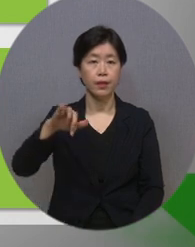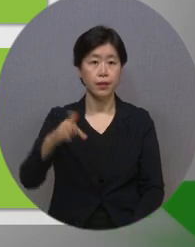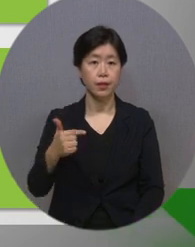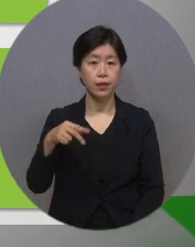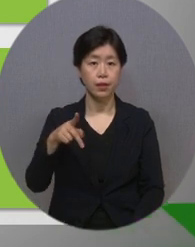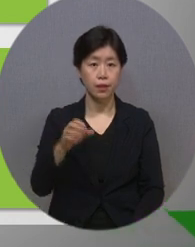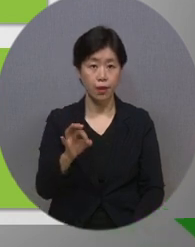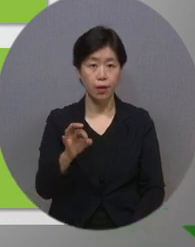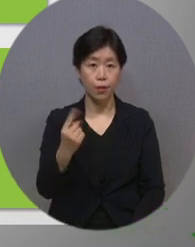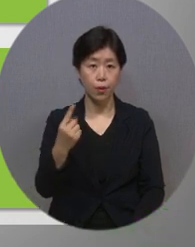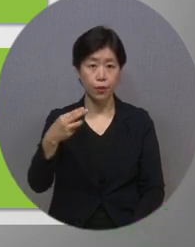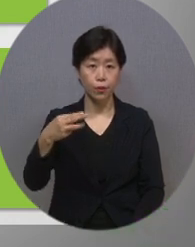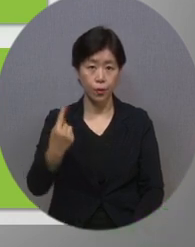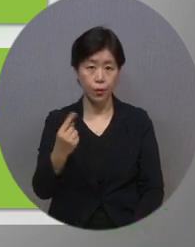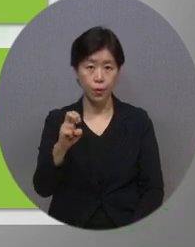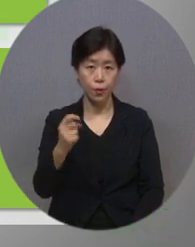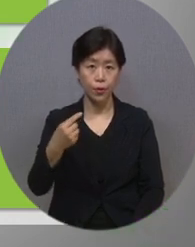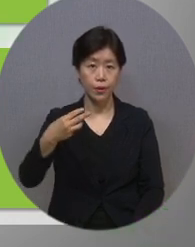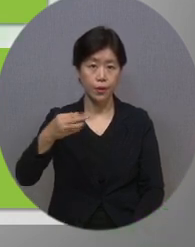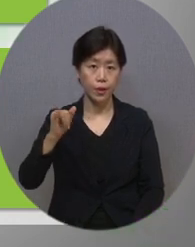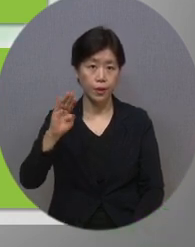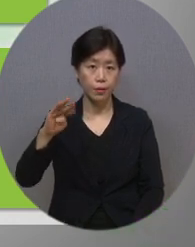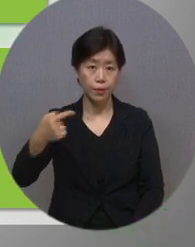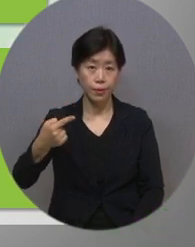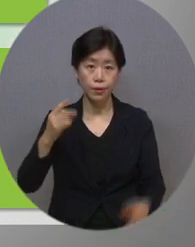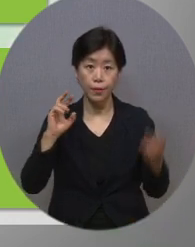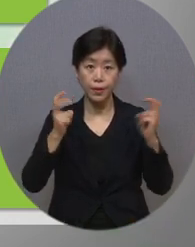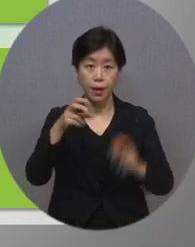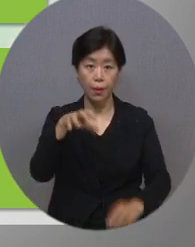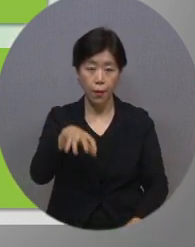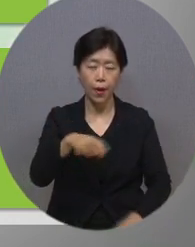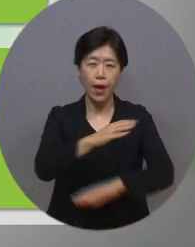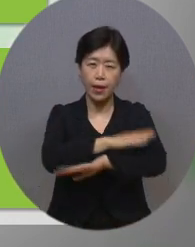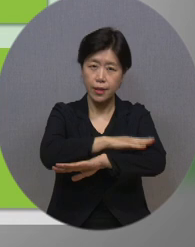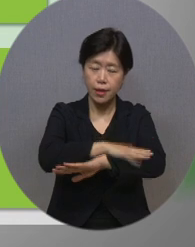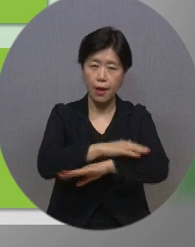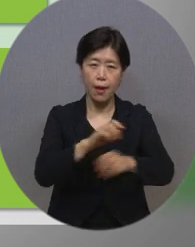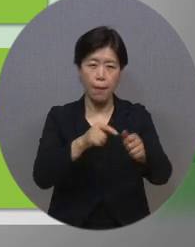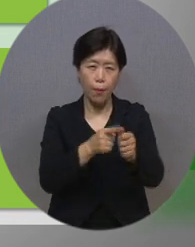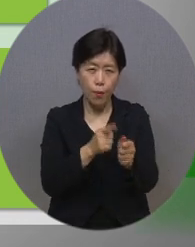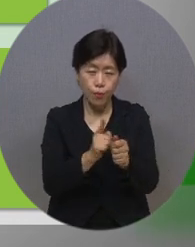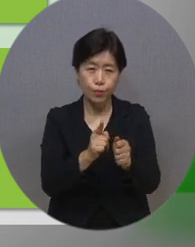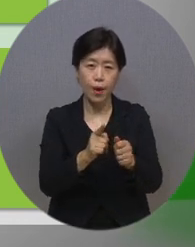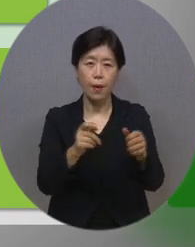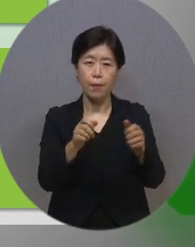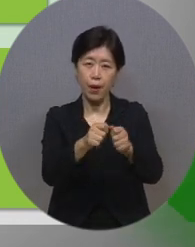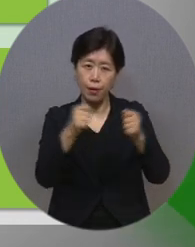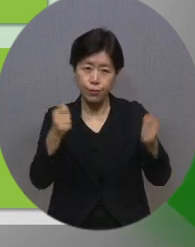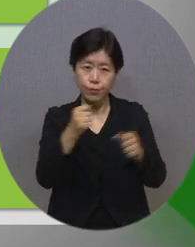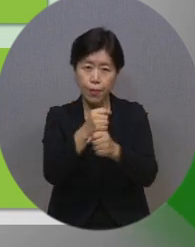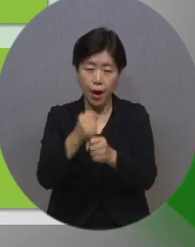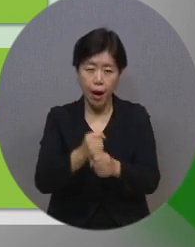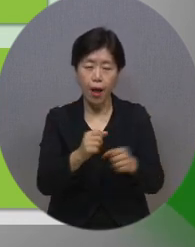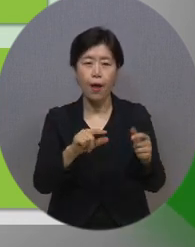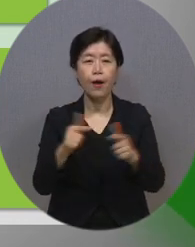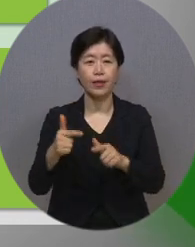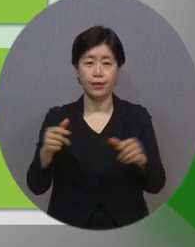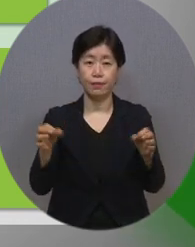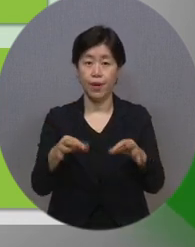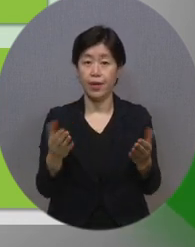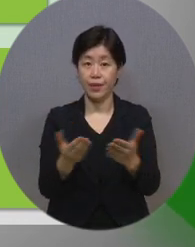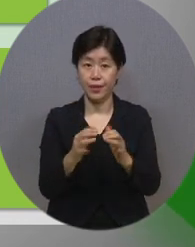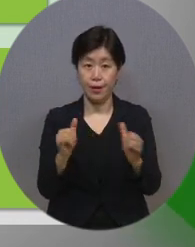신성 오토모티브 주식회사에서 인쇄, 목재, 가구 및 기타 제조 분야 단순 종사원을 모집합니다.